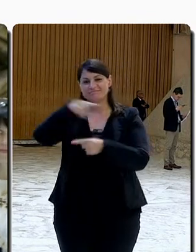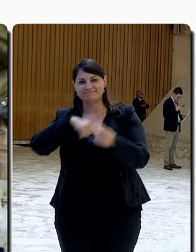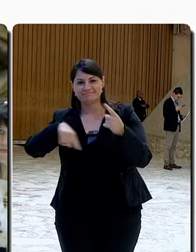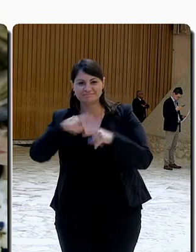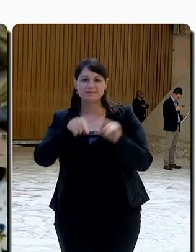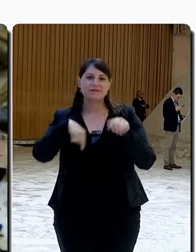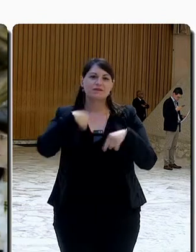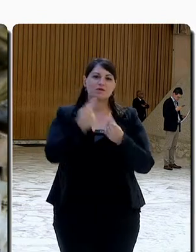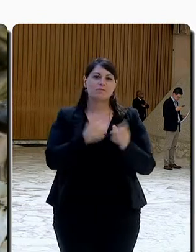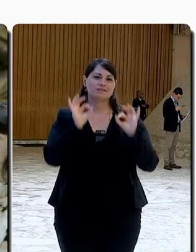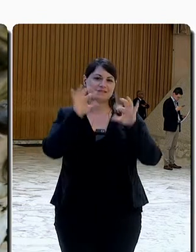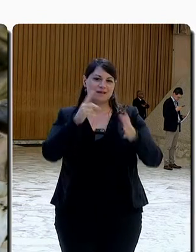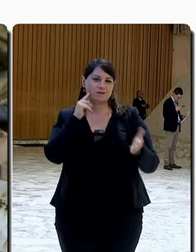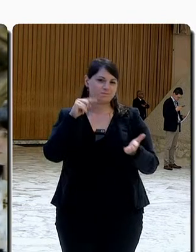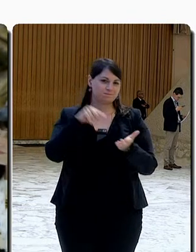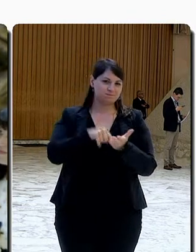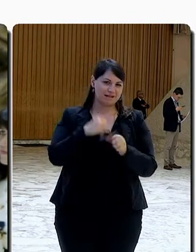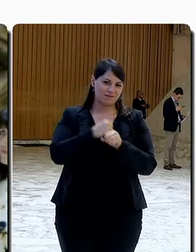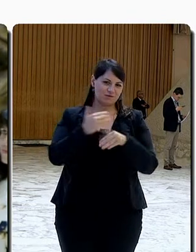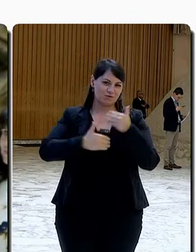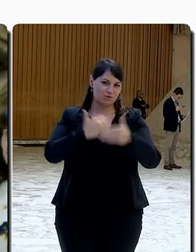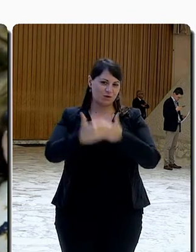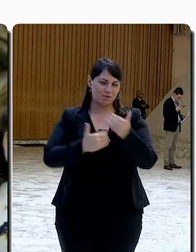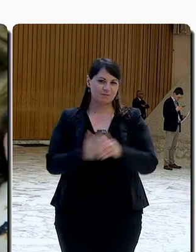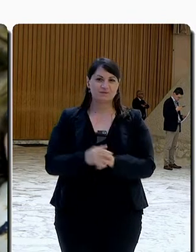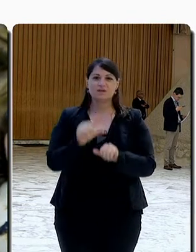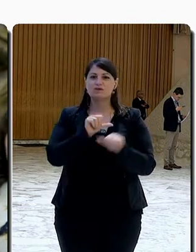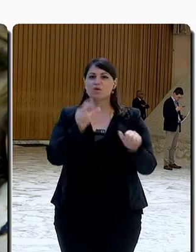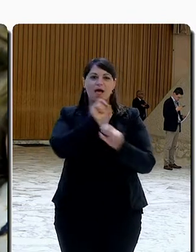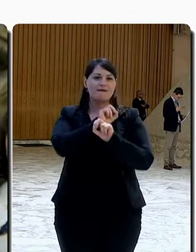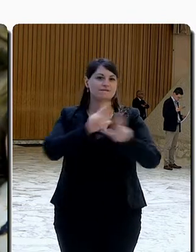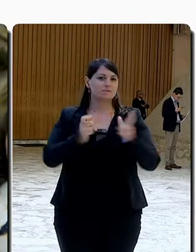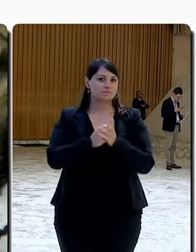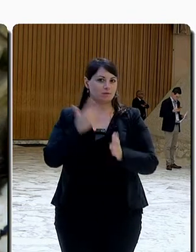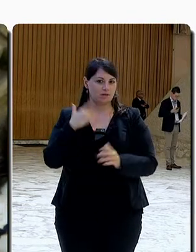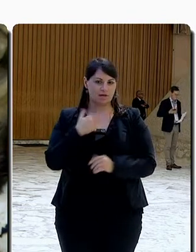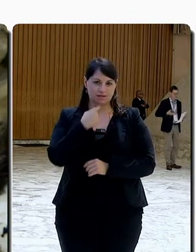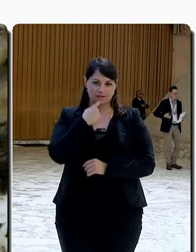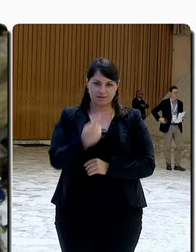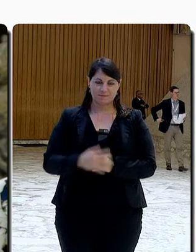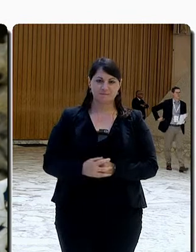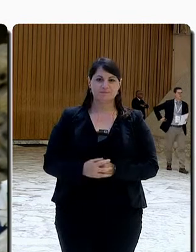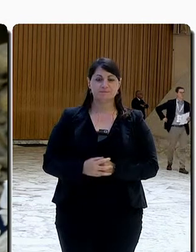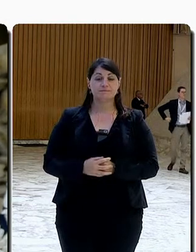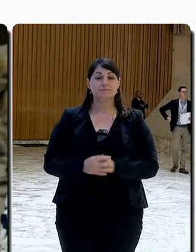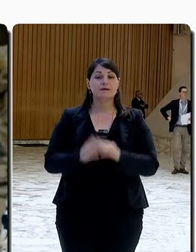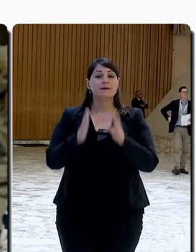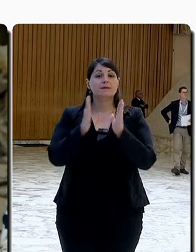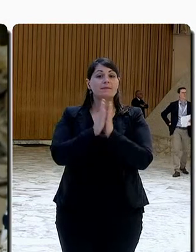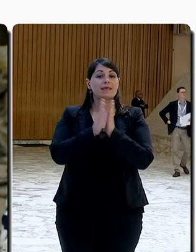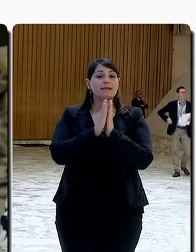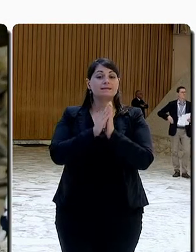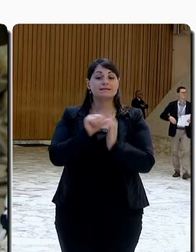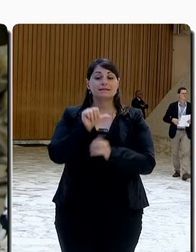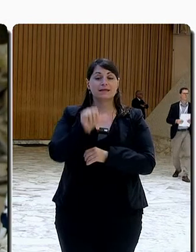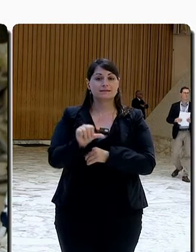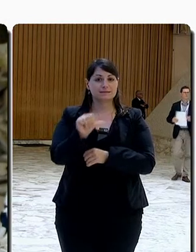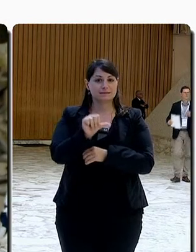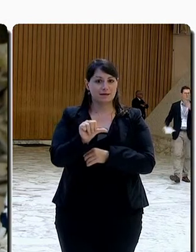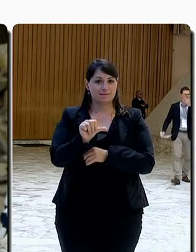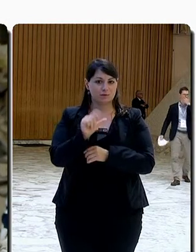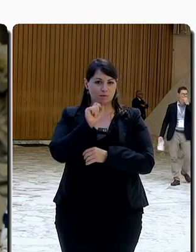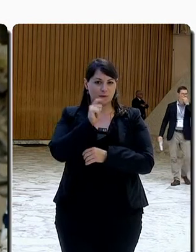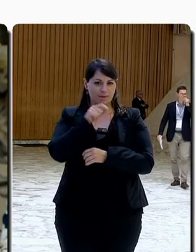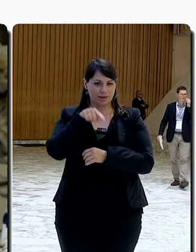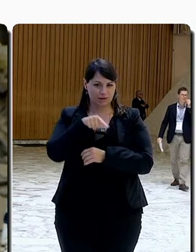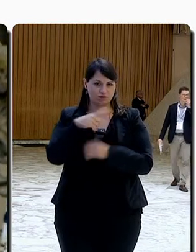per riprendere i lavori. Approfitto solo per darvi un avviso importante. La messa di sabato pomeriggio